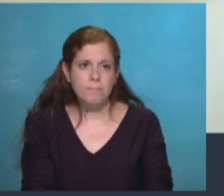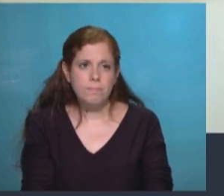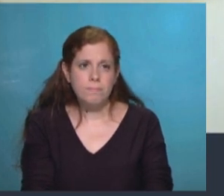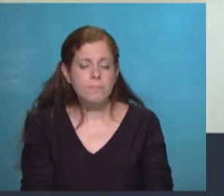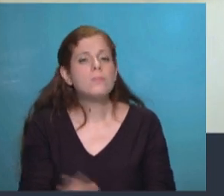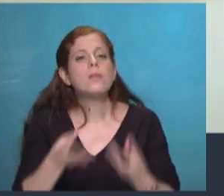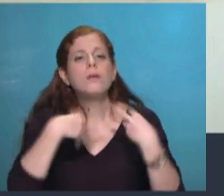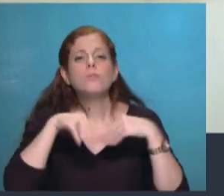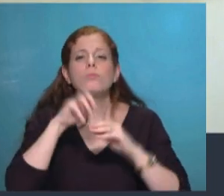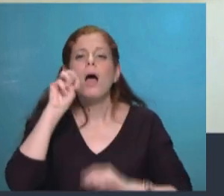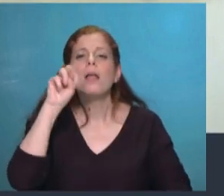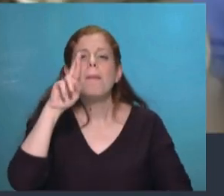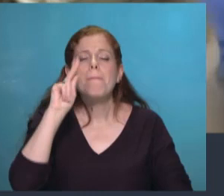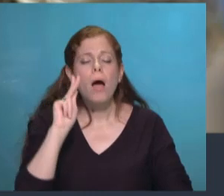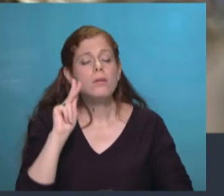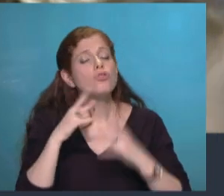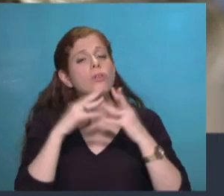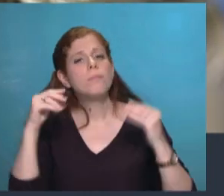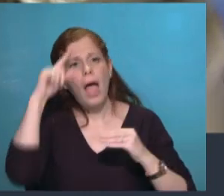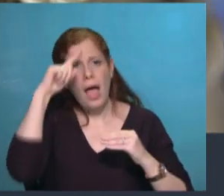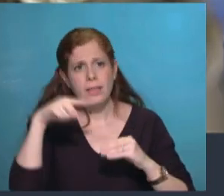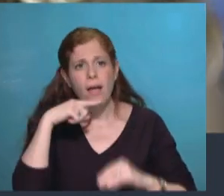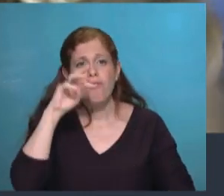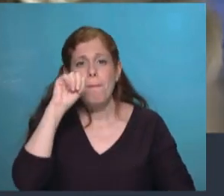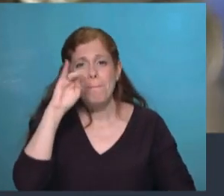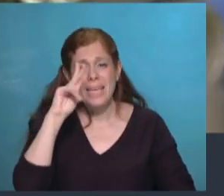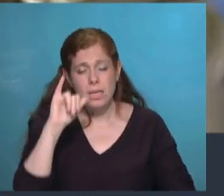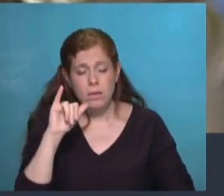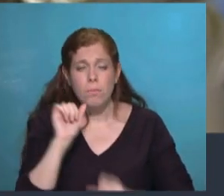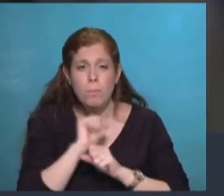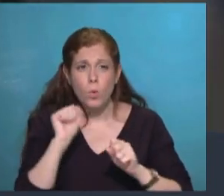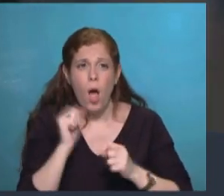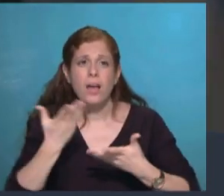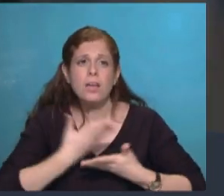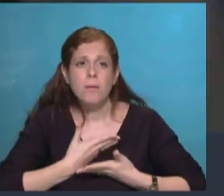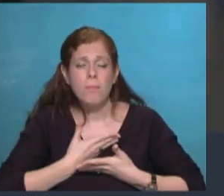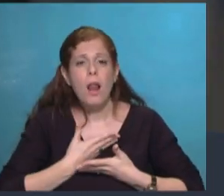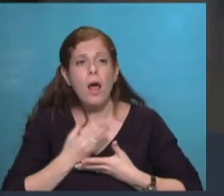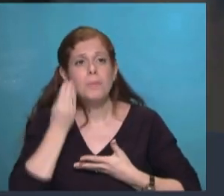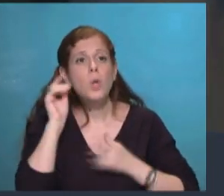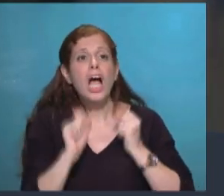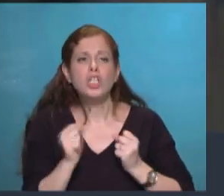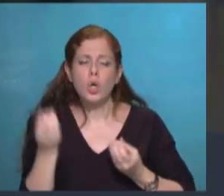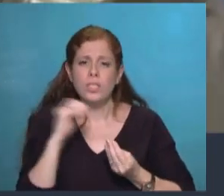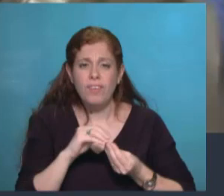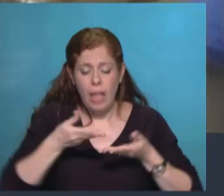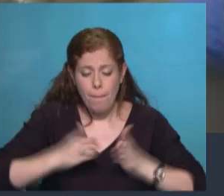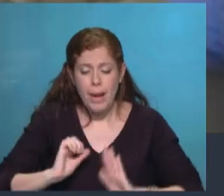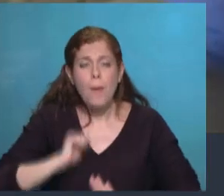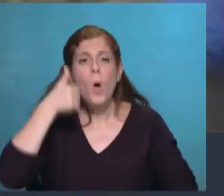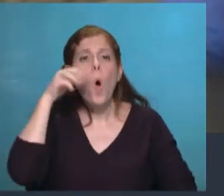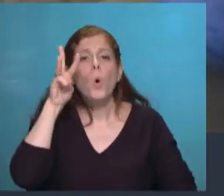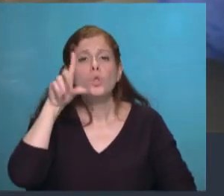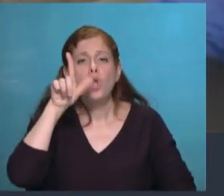משפחת מרק מאותניאל, שאיבדה את האב מיקי בפיגוע, קיבלה בליל שבת בשורת איוב נוספת. הבן הבכור, שלומי, נפצע